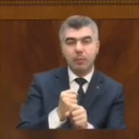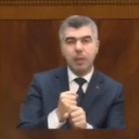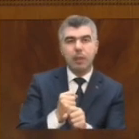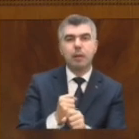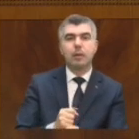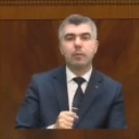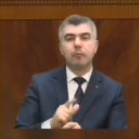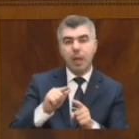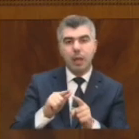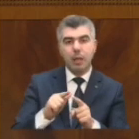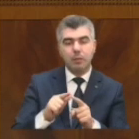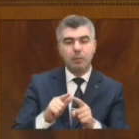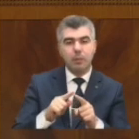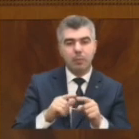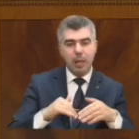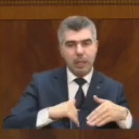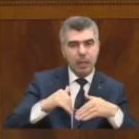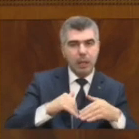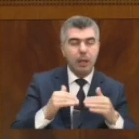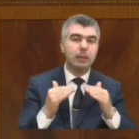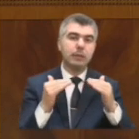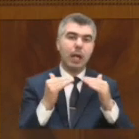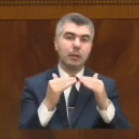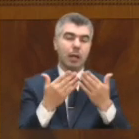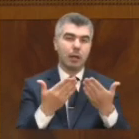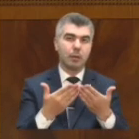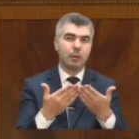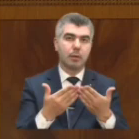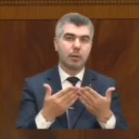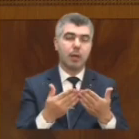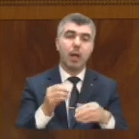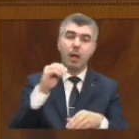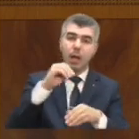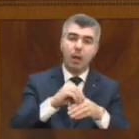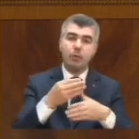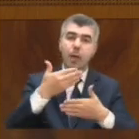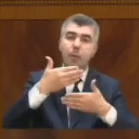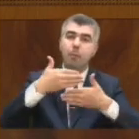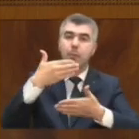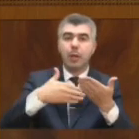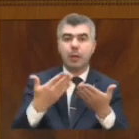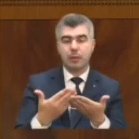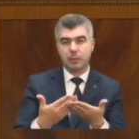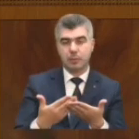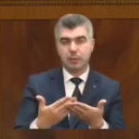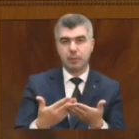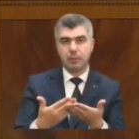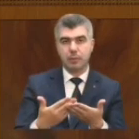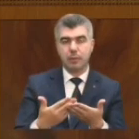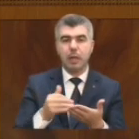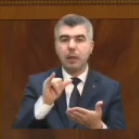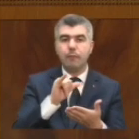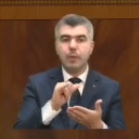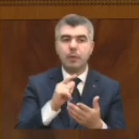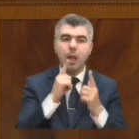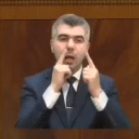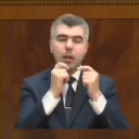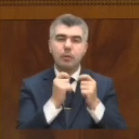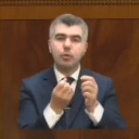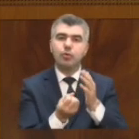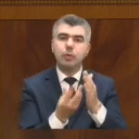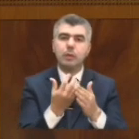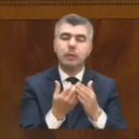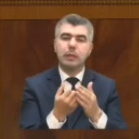كاين بعض المنشات قال طاطا اللي تكلمت عليها وسط المدينه راه حنا تنعاودوا نبنيو القنطره الجديد، وفي نفس الوقت تنشوفوا بنايه اخرى اللي تكون